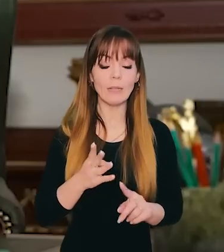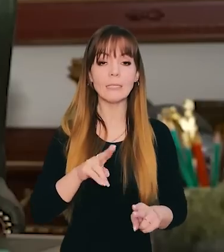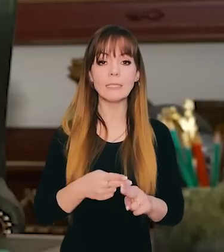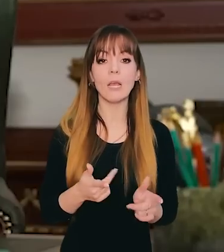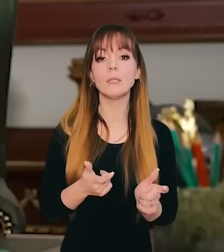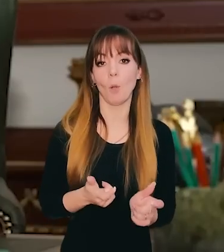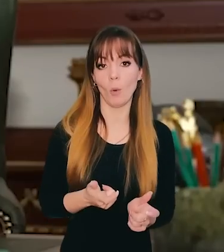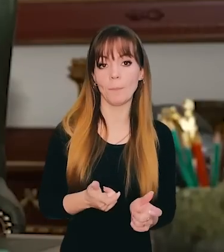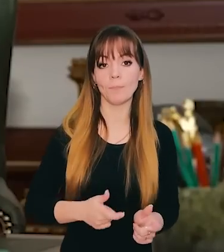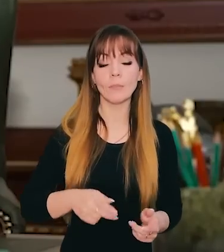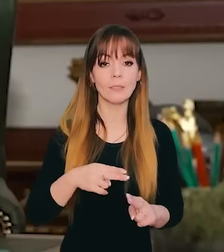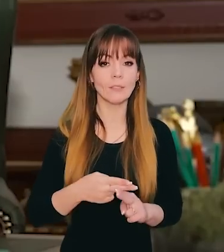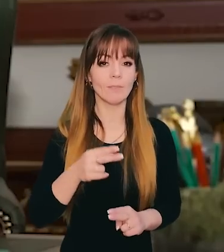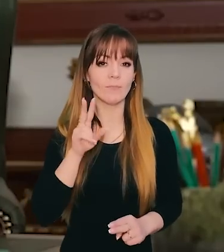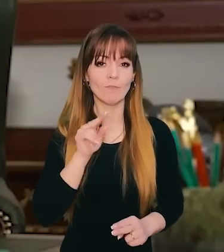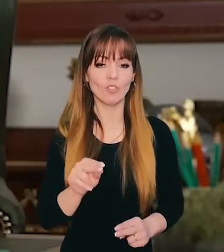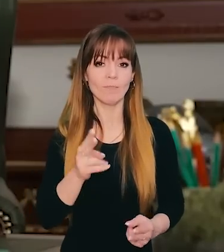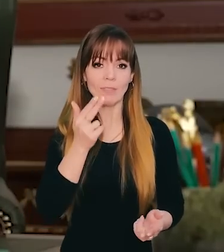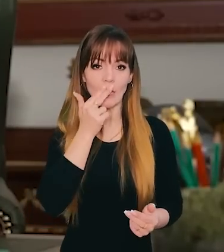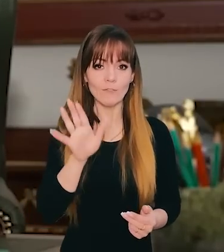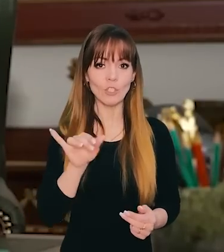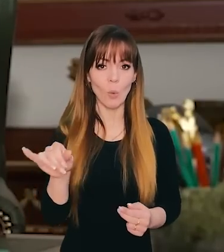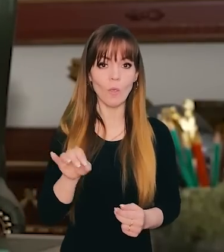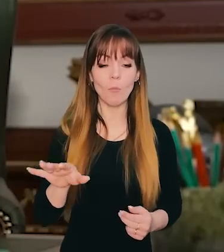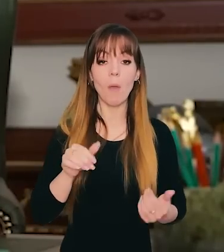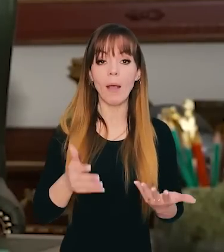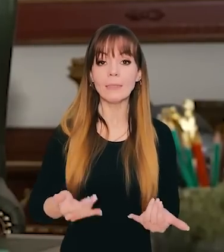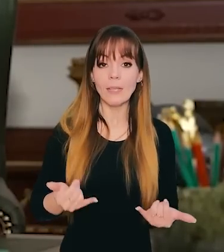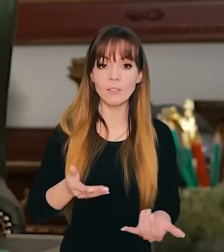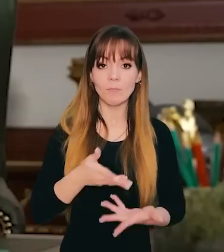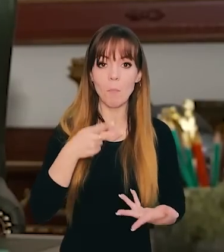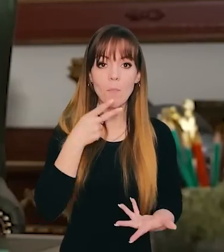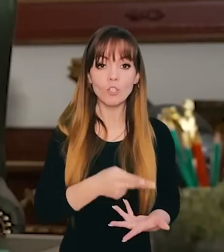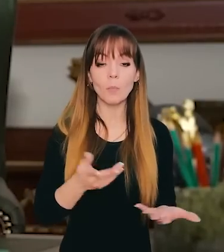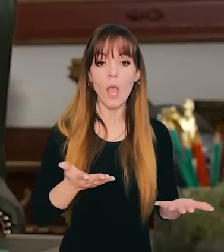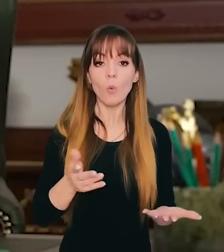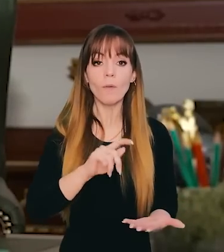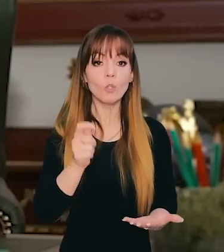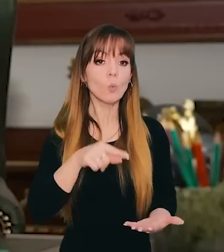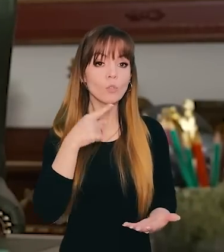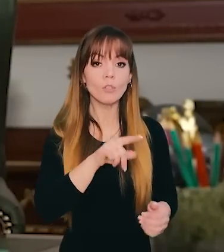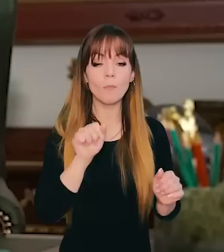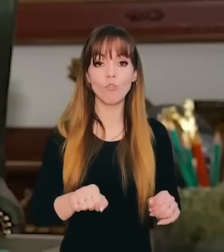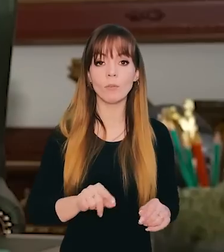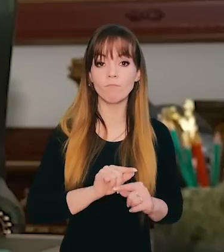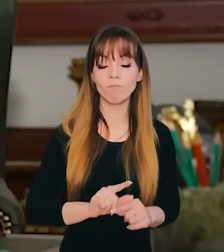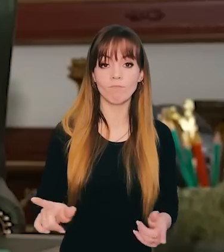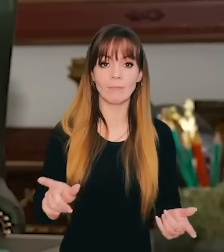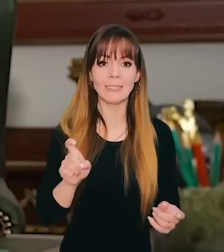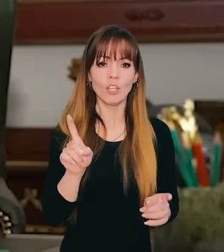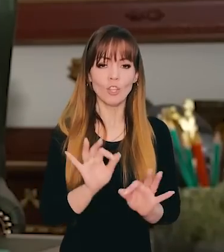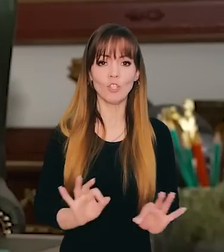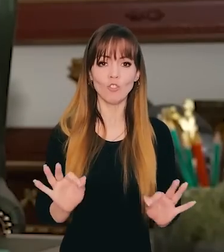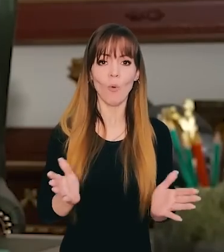четверте це зброя це звучить трохи незвично у Європі але зараз ми бачимо яку війну Росія може влаштувати